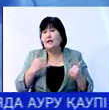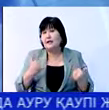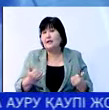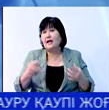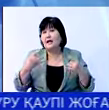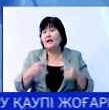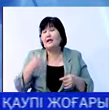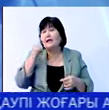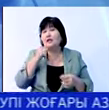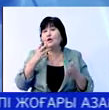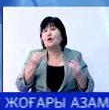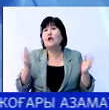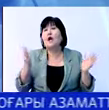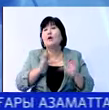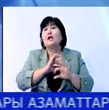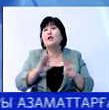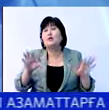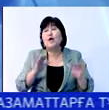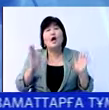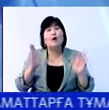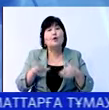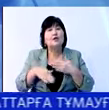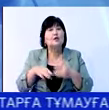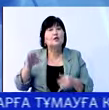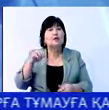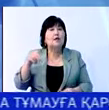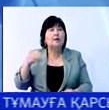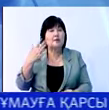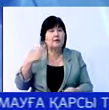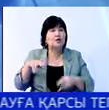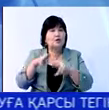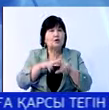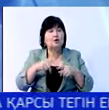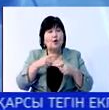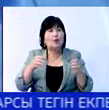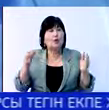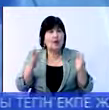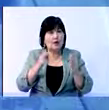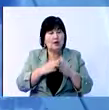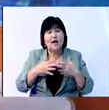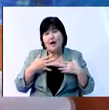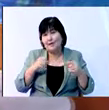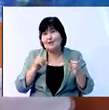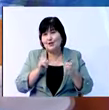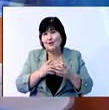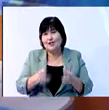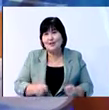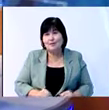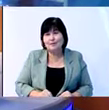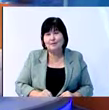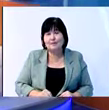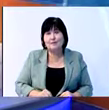қазір экранда ертеңгі күн райының болжамы. Ауа райының демеушісі Сұлтан Плаза 5 жұлдызды қонақ үйі. Амандықта жүздескенше.